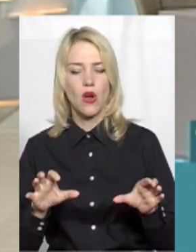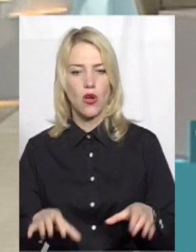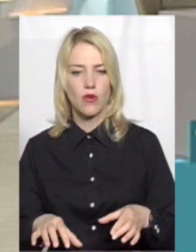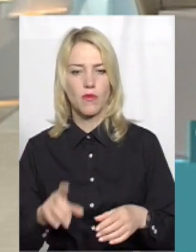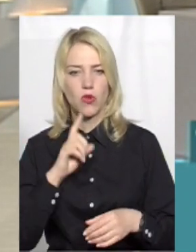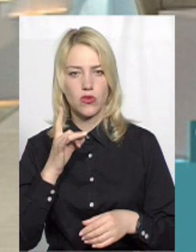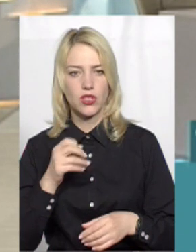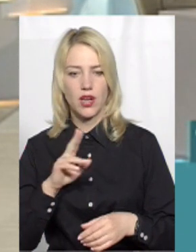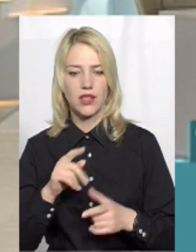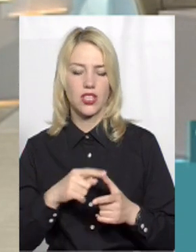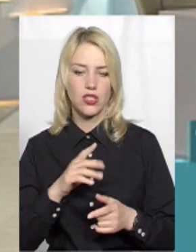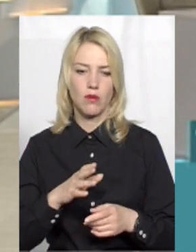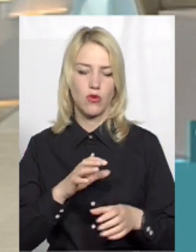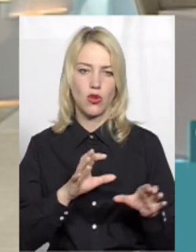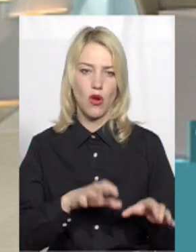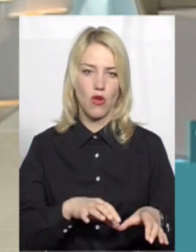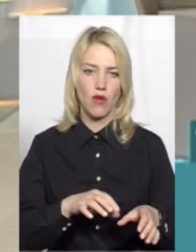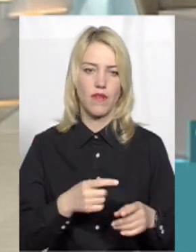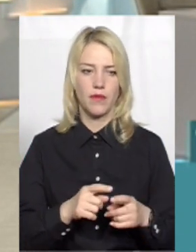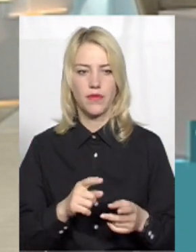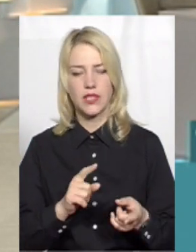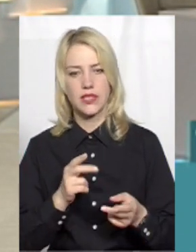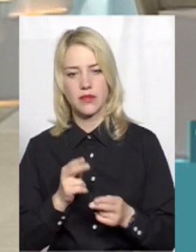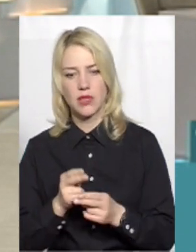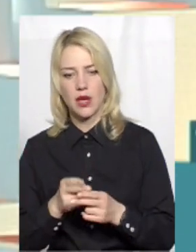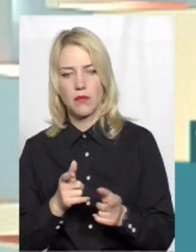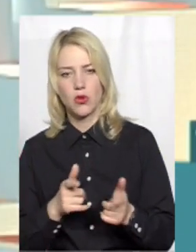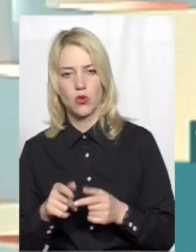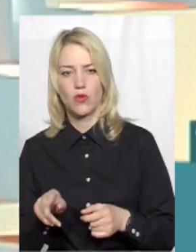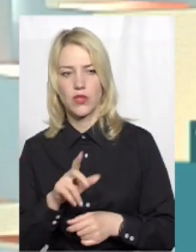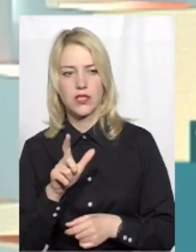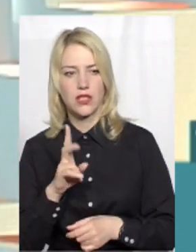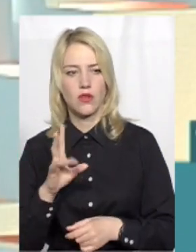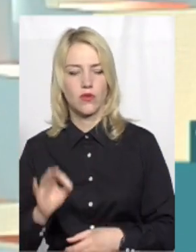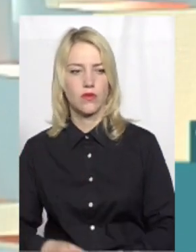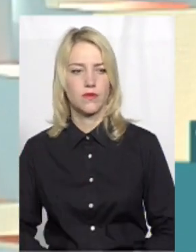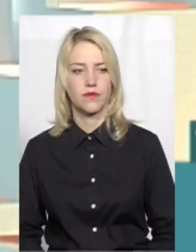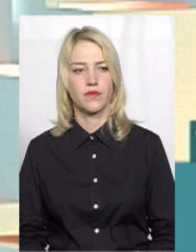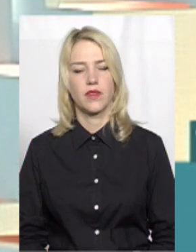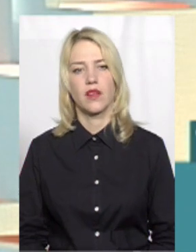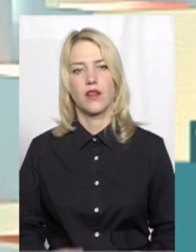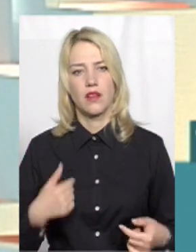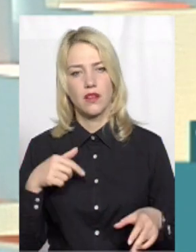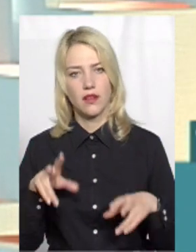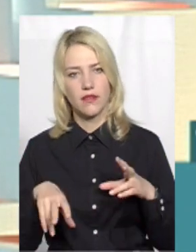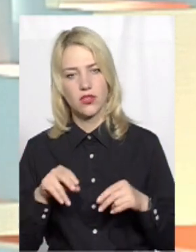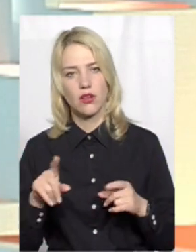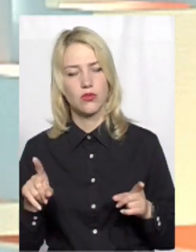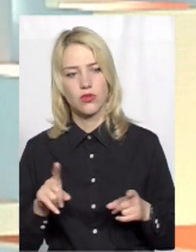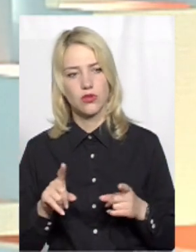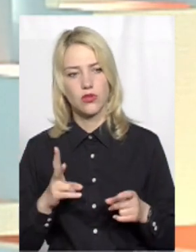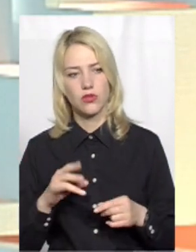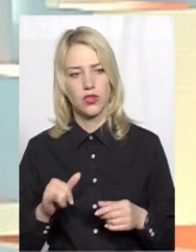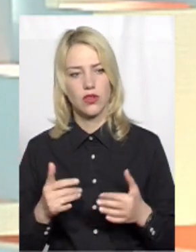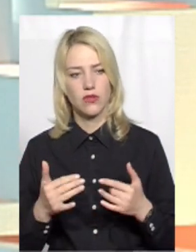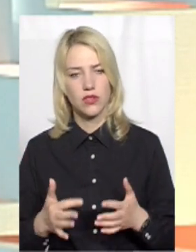буде робота головою в молодіжної ради мішати підготовці до іспитів? Я вважаю, що